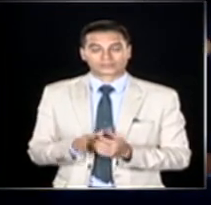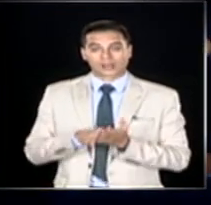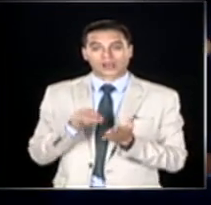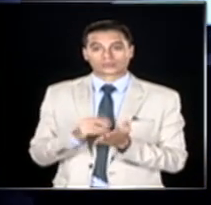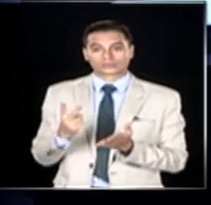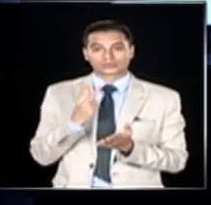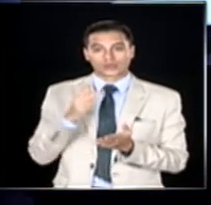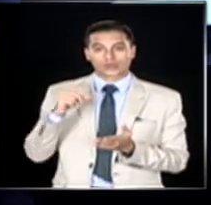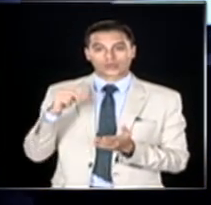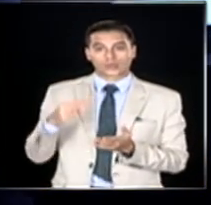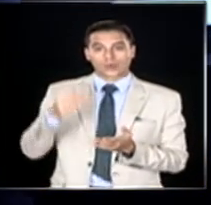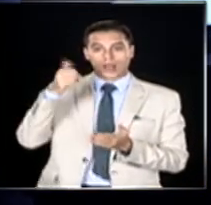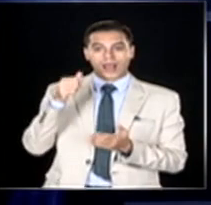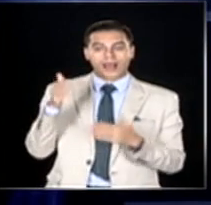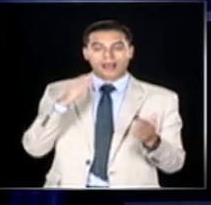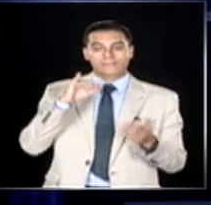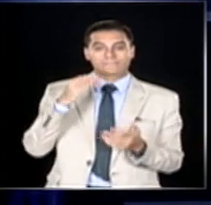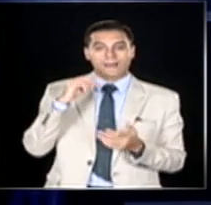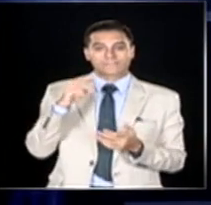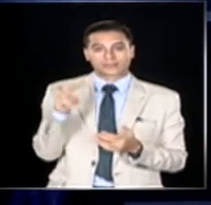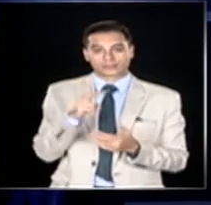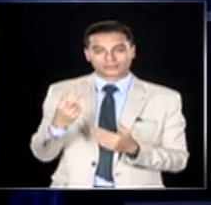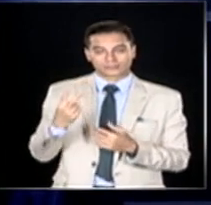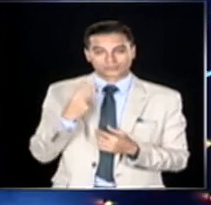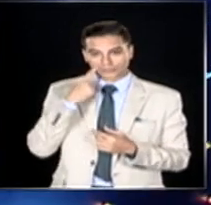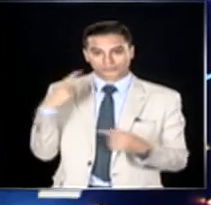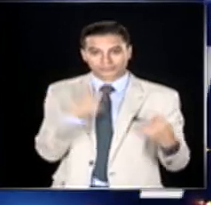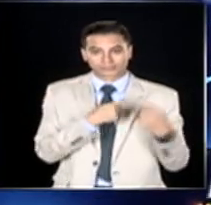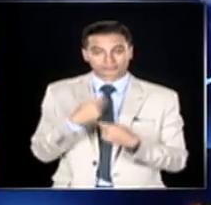أول اتنين دعاء ومحمد مسعد. محمد مسعد ودعاء